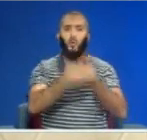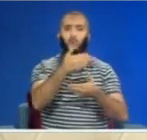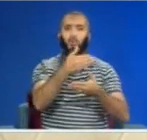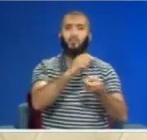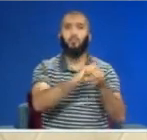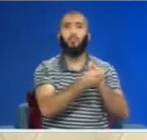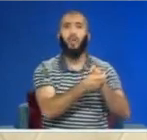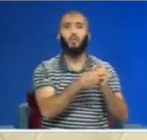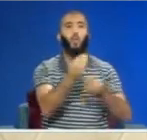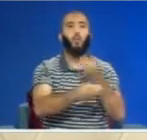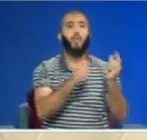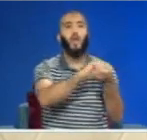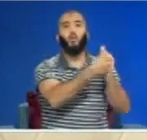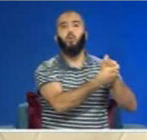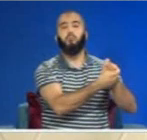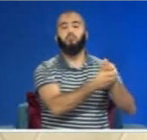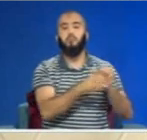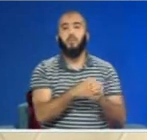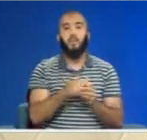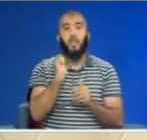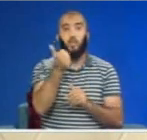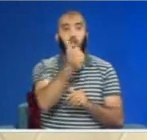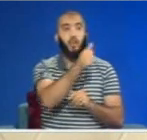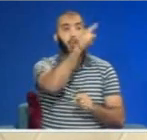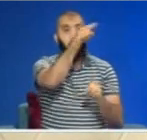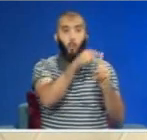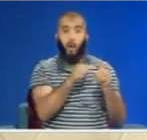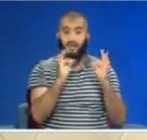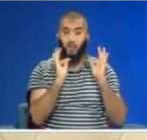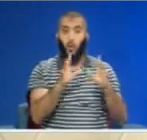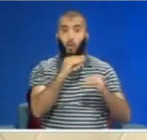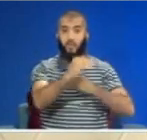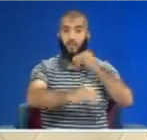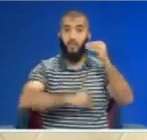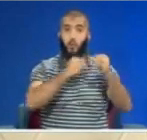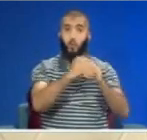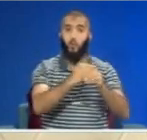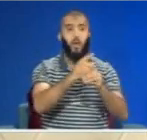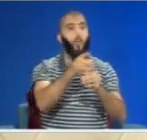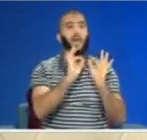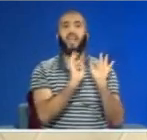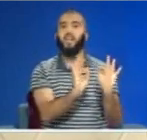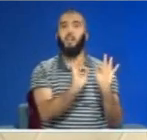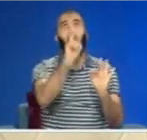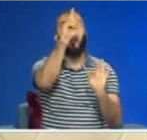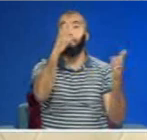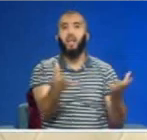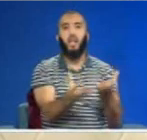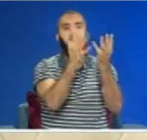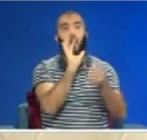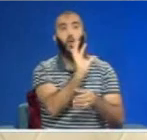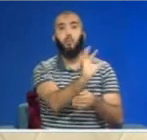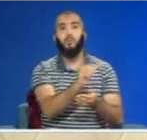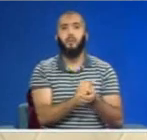أو تداخلت الشهور، كل شهر راهي في حينه. وبدايته برؤية